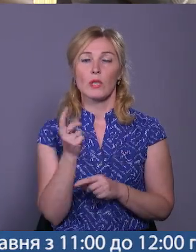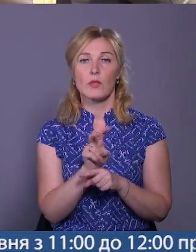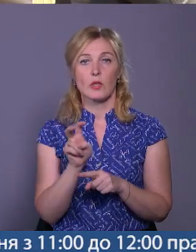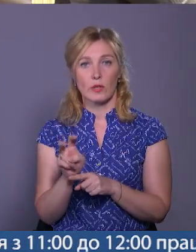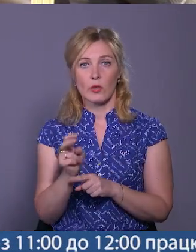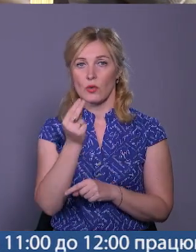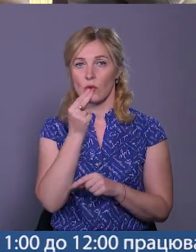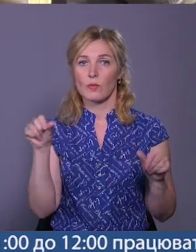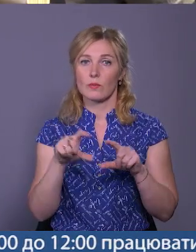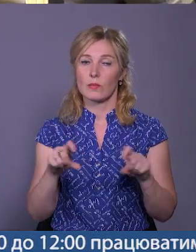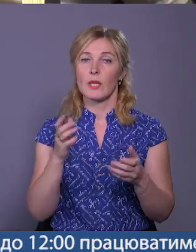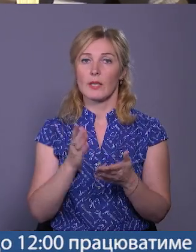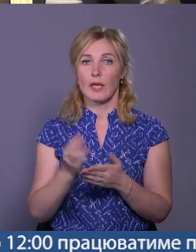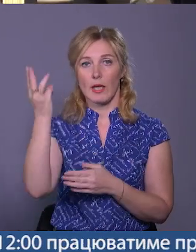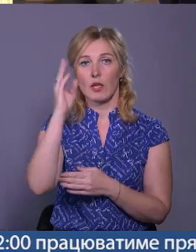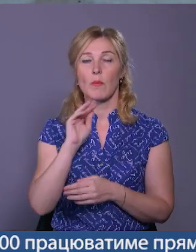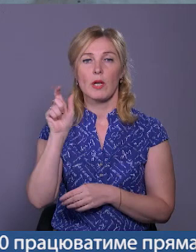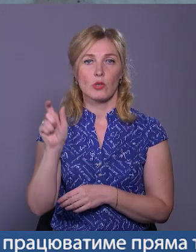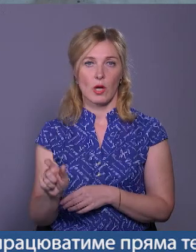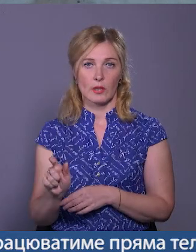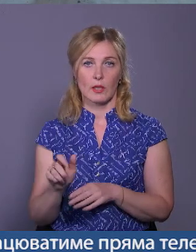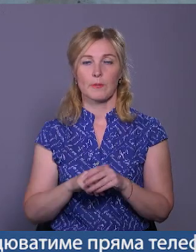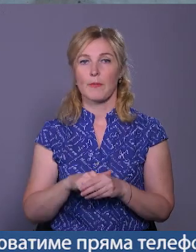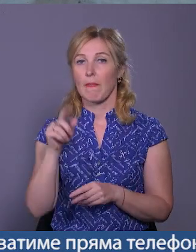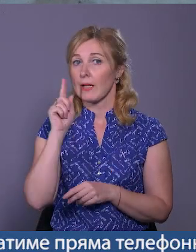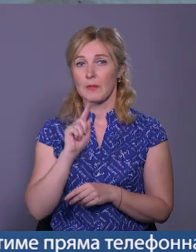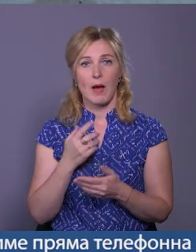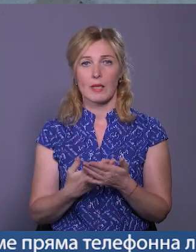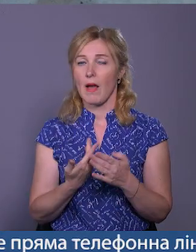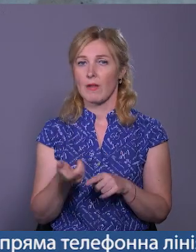днією очок трапи з ноїльничанка Євгена смачно